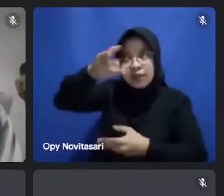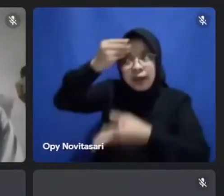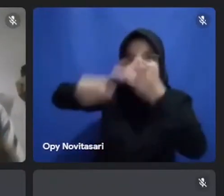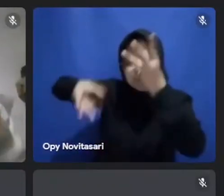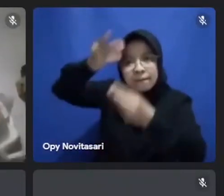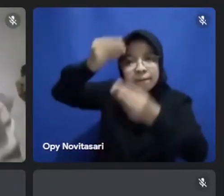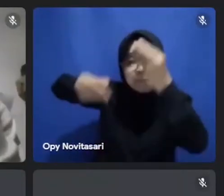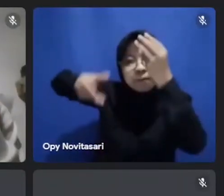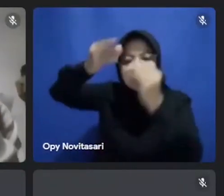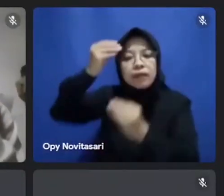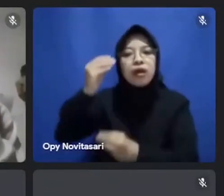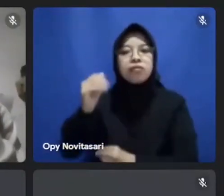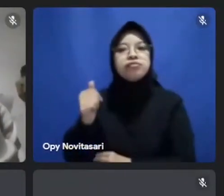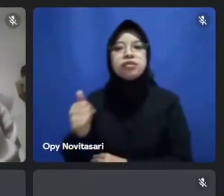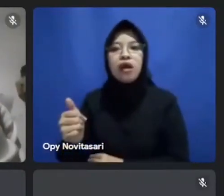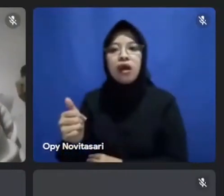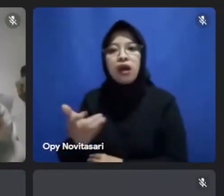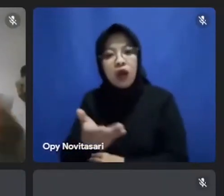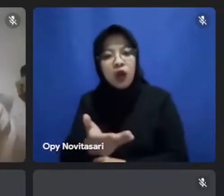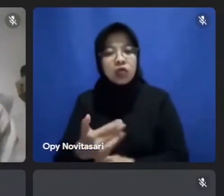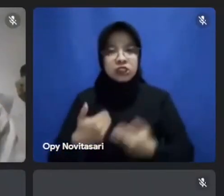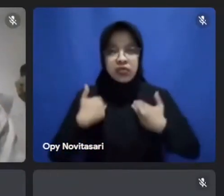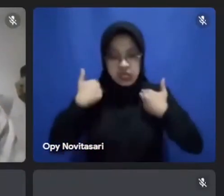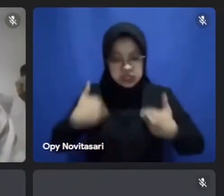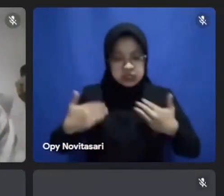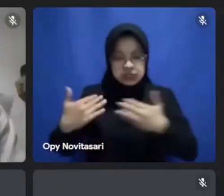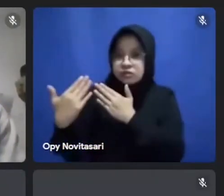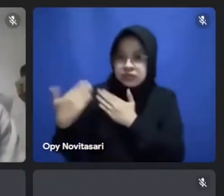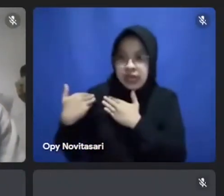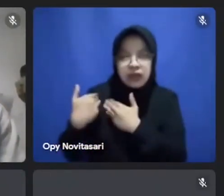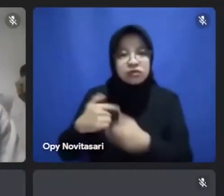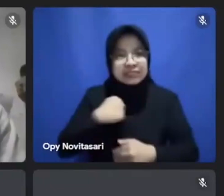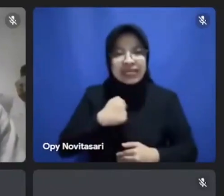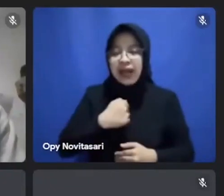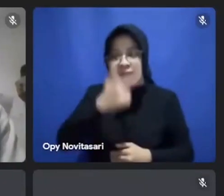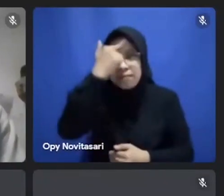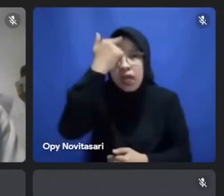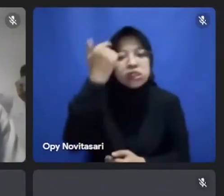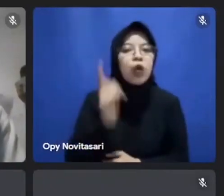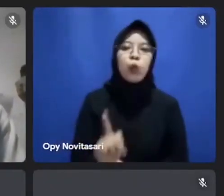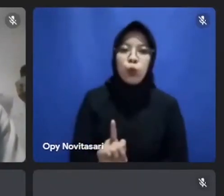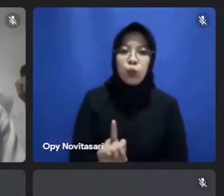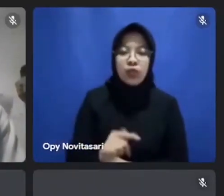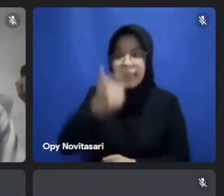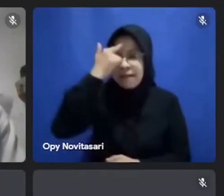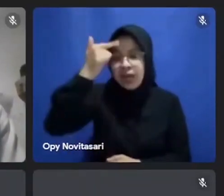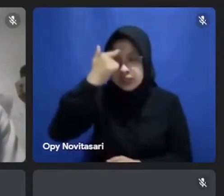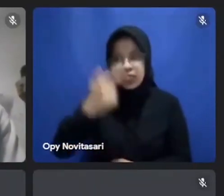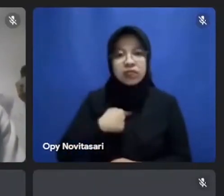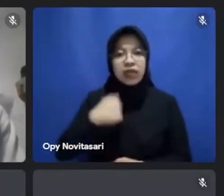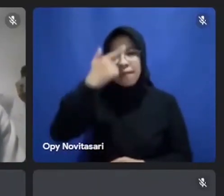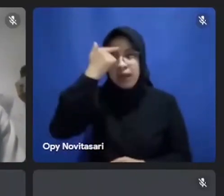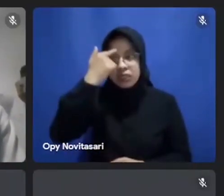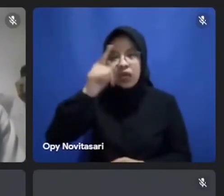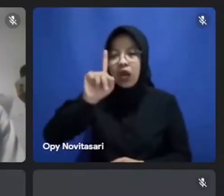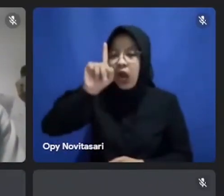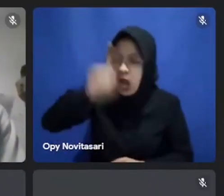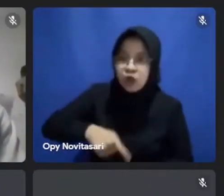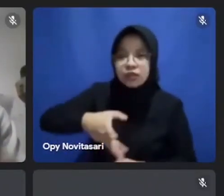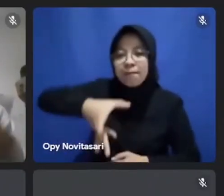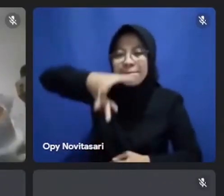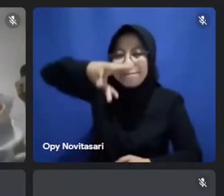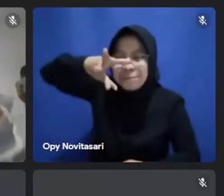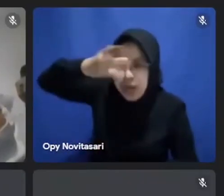mereka J Saya posisinya belajar saya sebagai komposer mesti menanggalkan